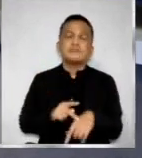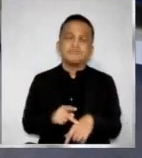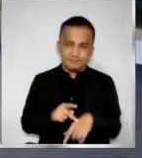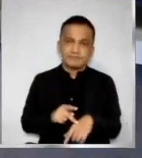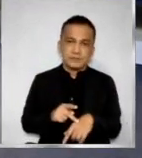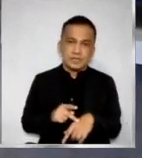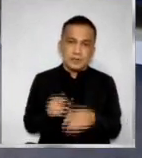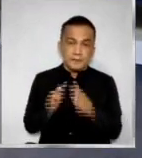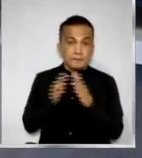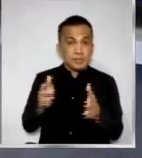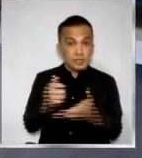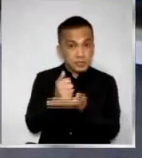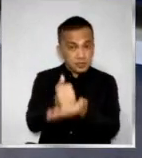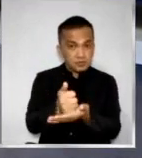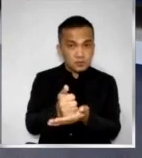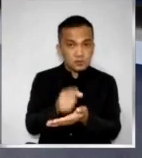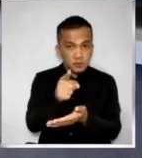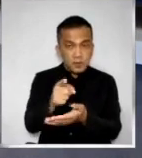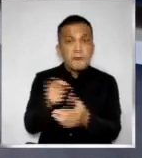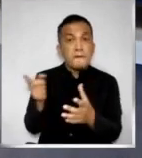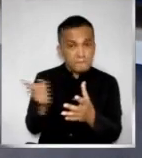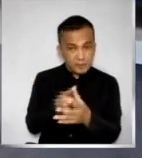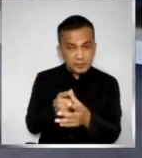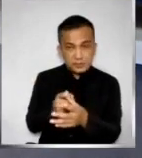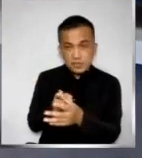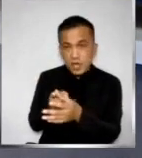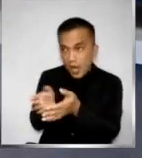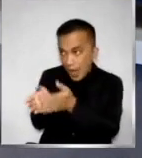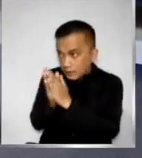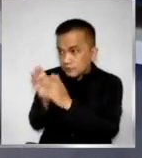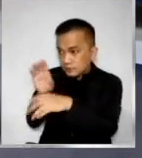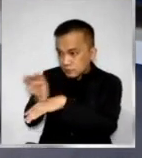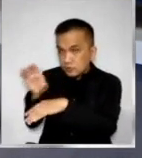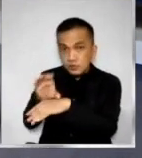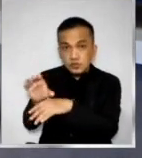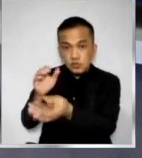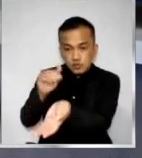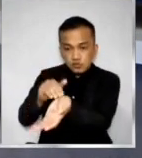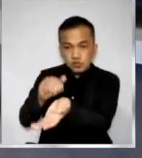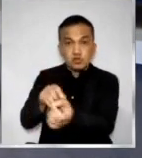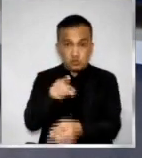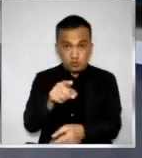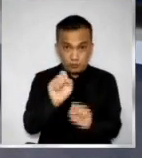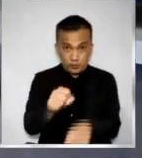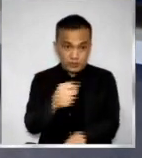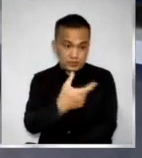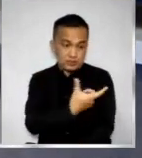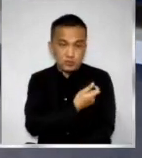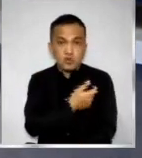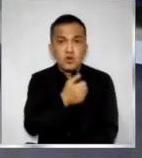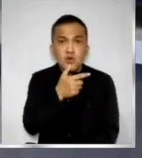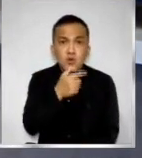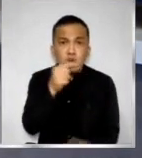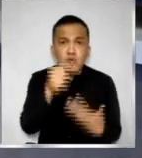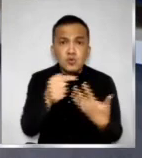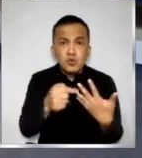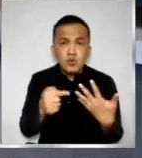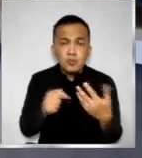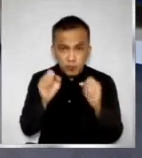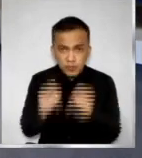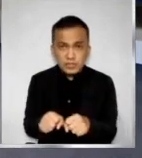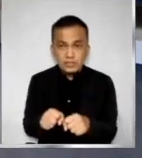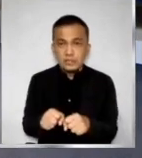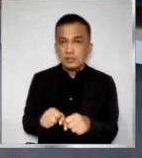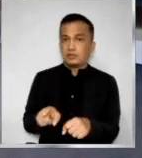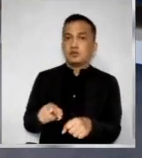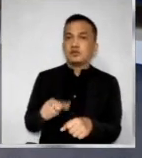kung kukonsulta muna kayo sa inyong mga doktor kung pwedeng matulukan na kayo. Sino-sino nga ba ang mga pwede at hindi pwedeng